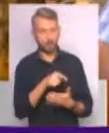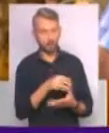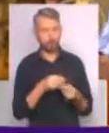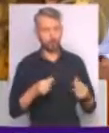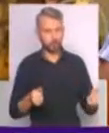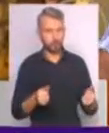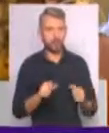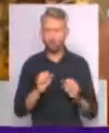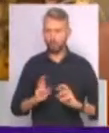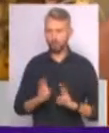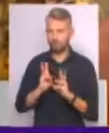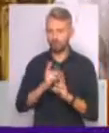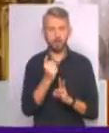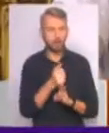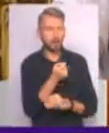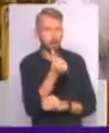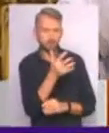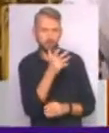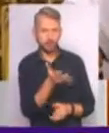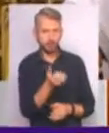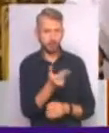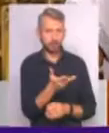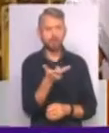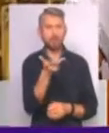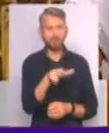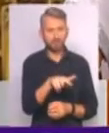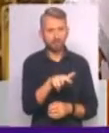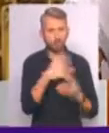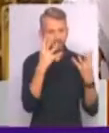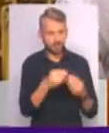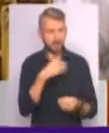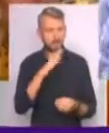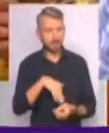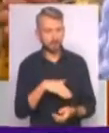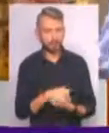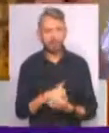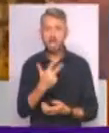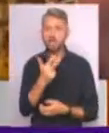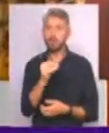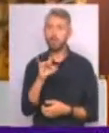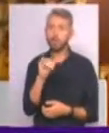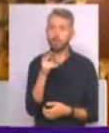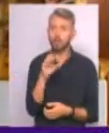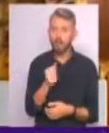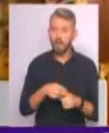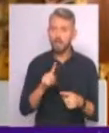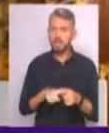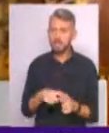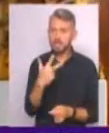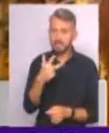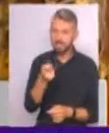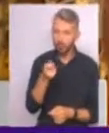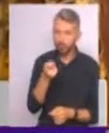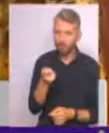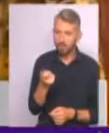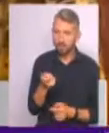спалити. И в небольшом количестве, да. То есть три фрукта в день вполне достаточно. Три фрукта – это... Три смородинки? Нет,